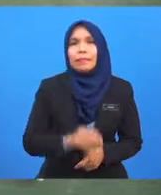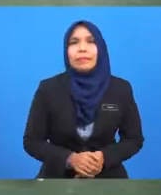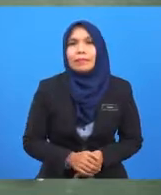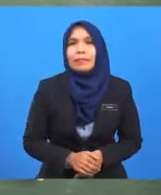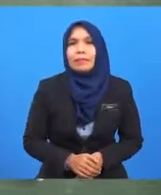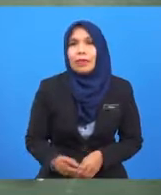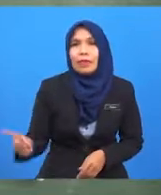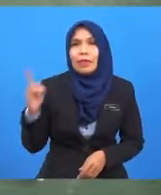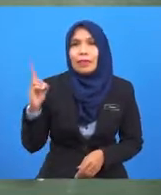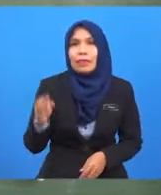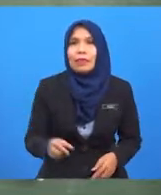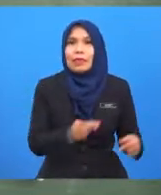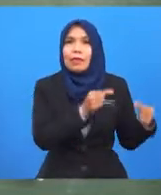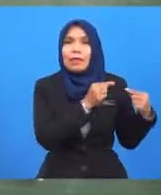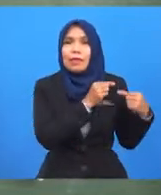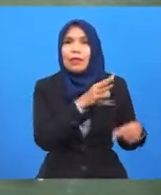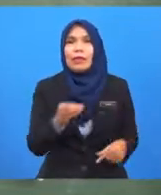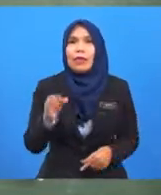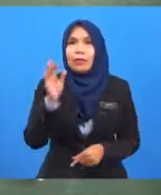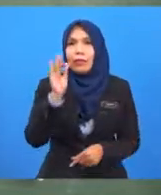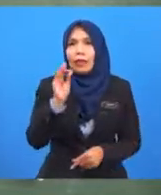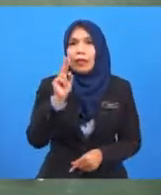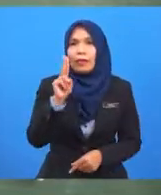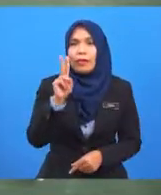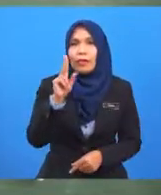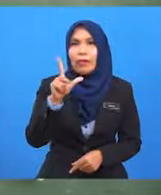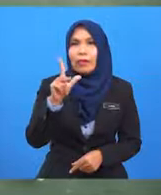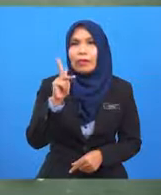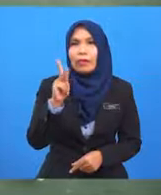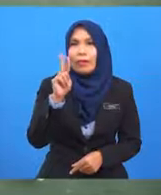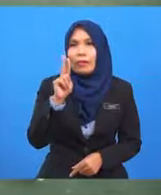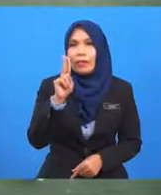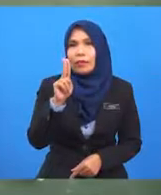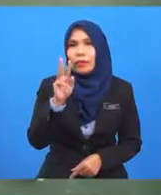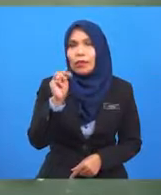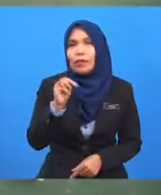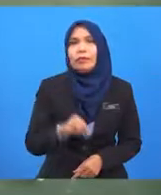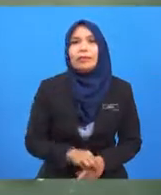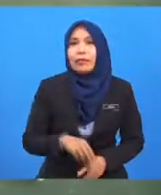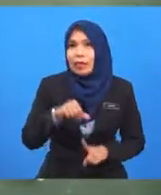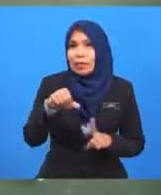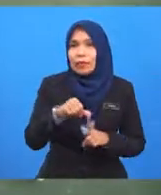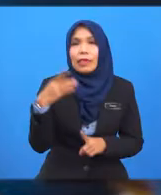beban dan fulcrum apabila kita sedang menyapu.